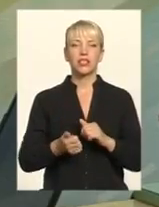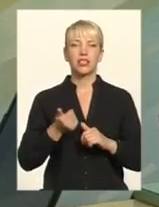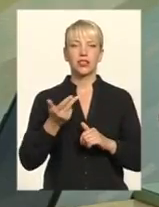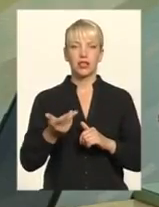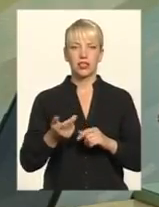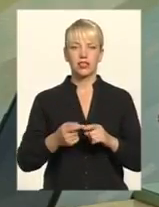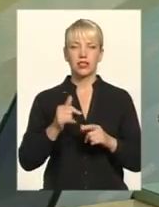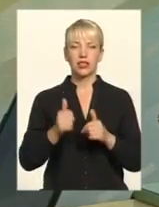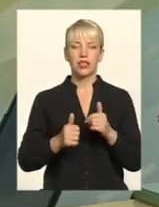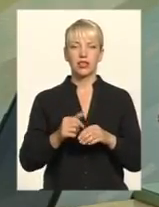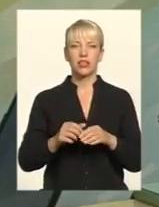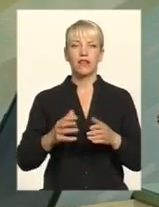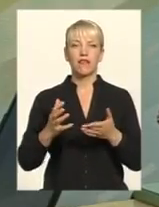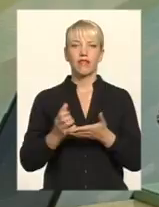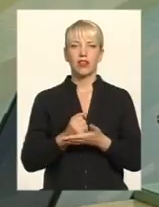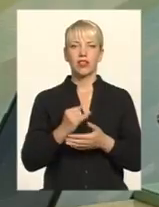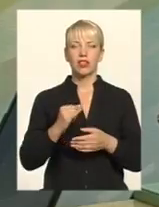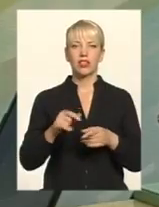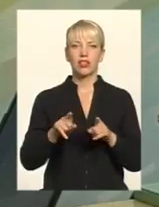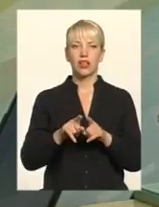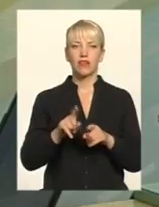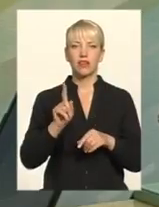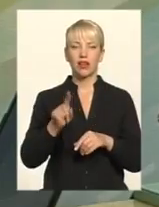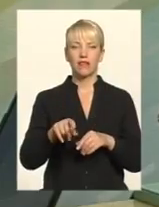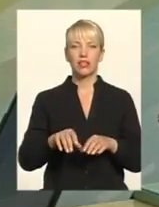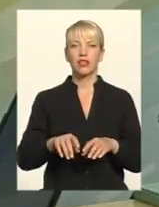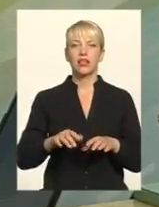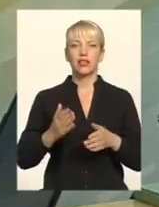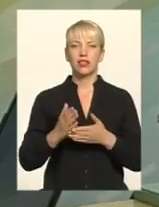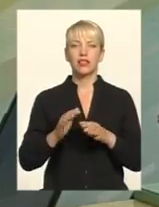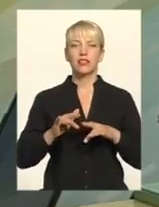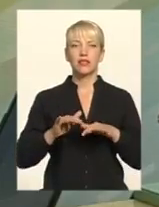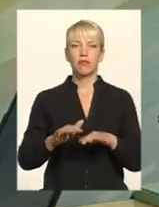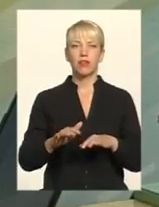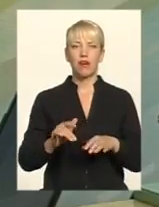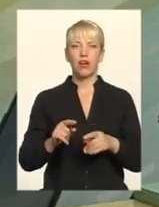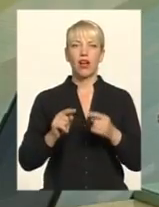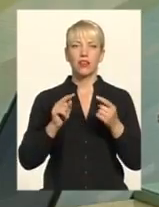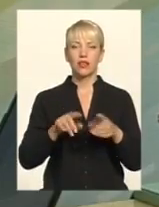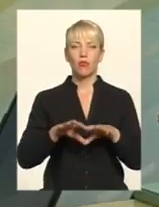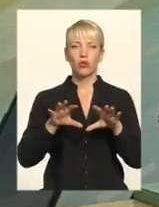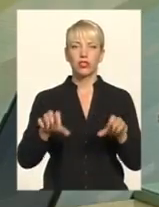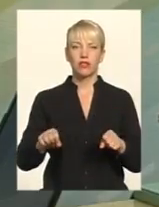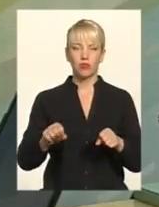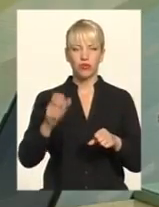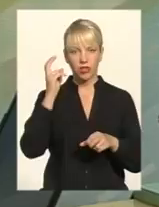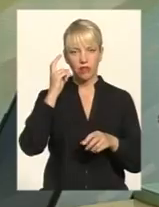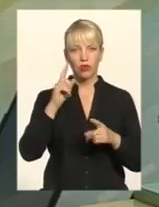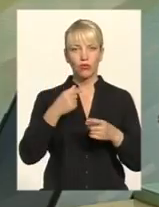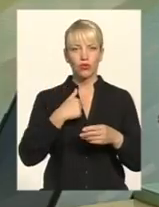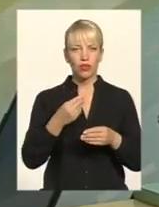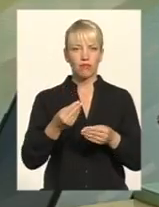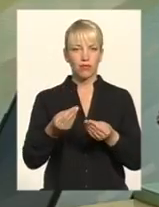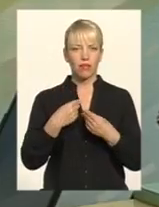проведений і виграна навіть справа антимонопольному комітеті в Києві, тому що десь нам нав'язували інші марки, марки